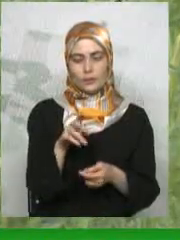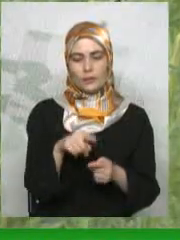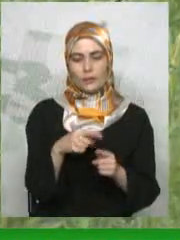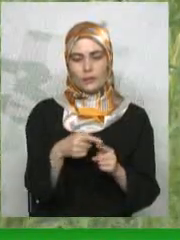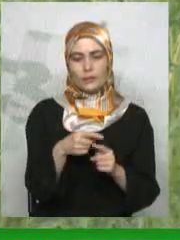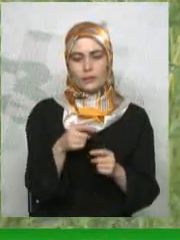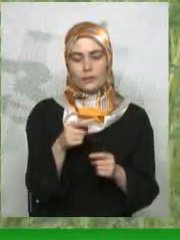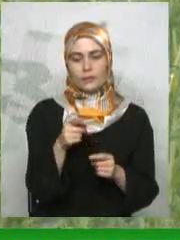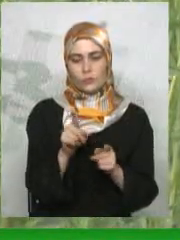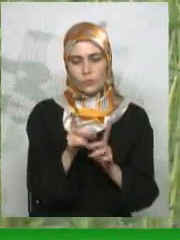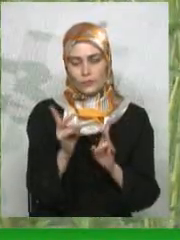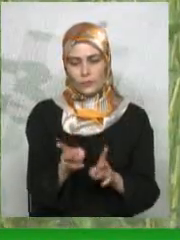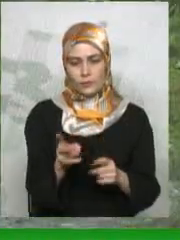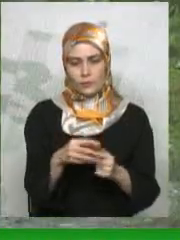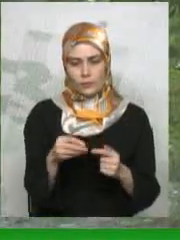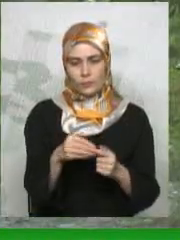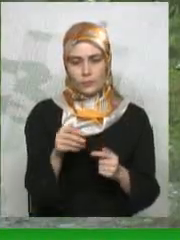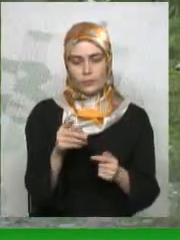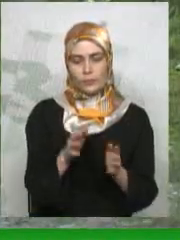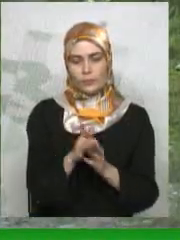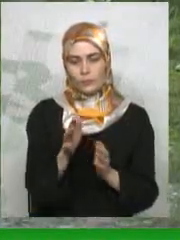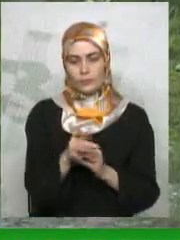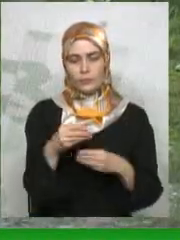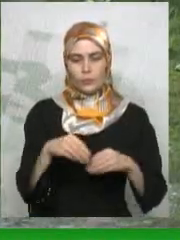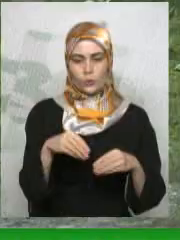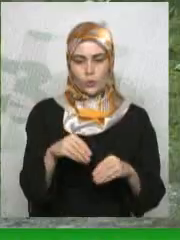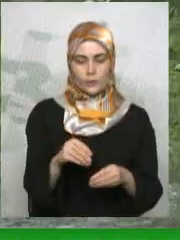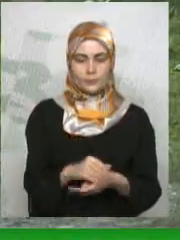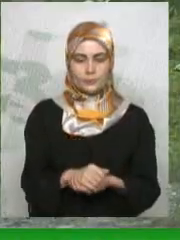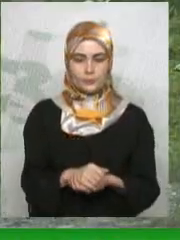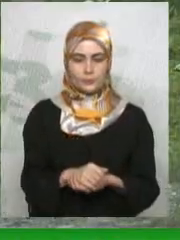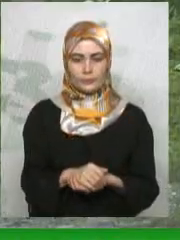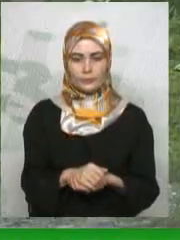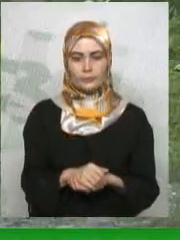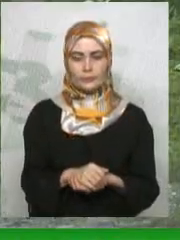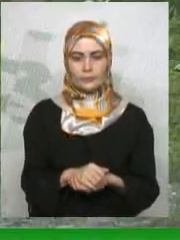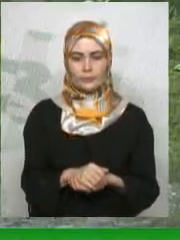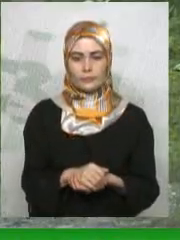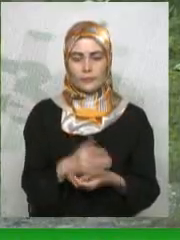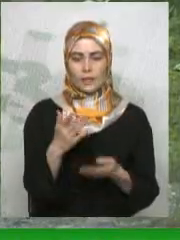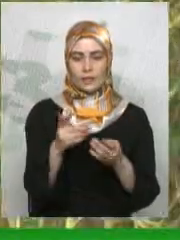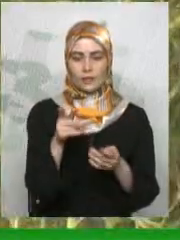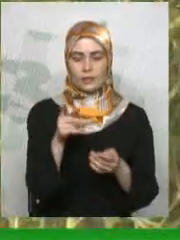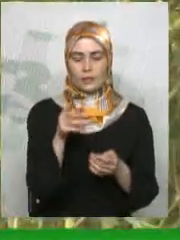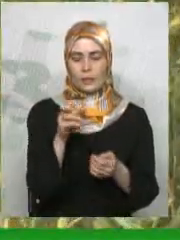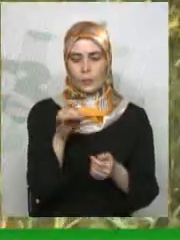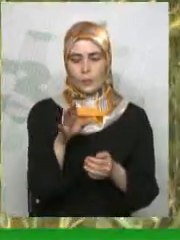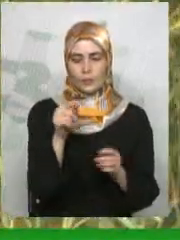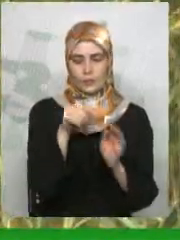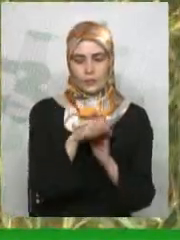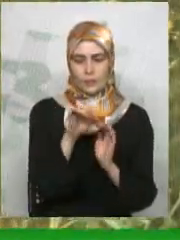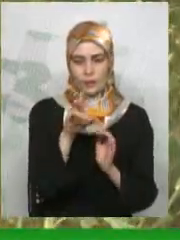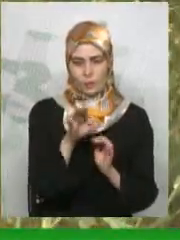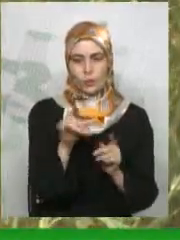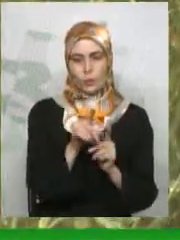сушает почву, вредит произрастанию сельхозкультур и вытесняет луговые травы. Если сорняк попал в сено, то его кормовые качества снижаются,